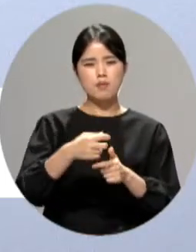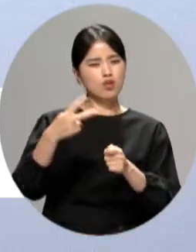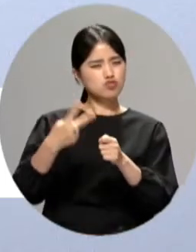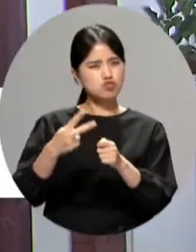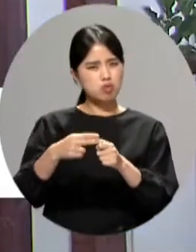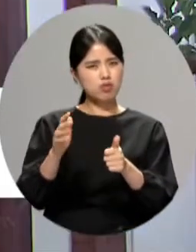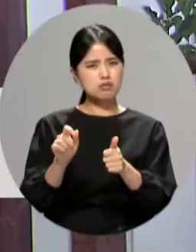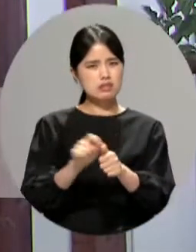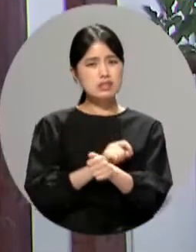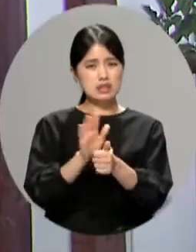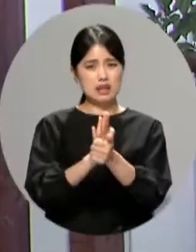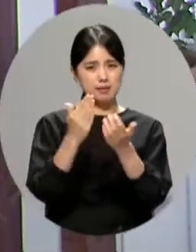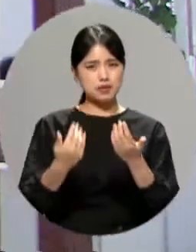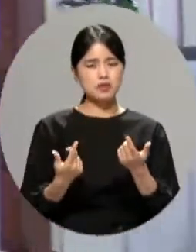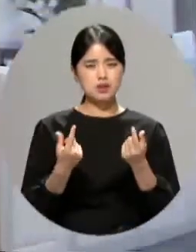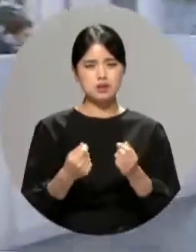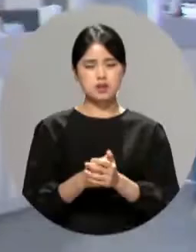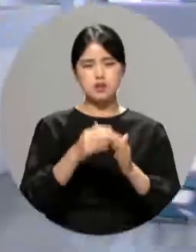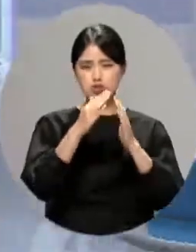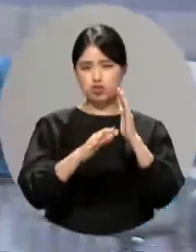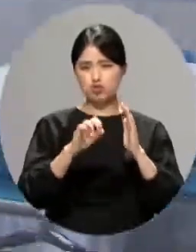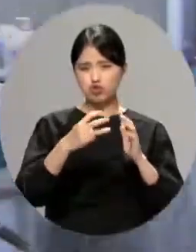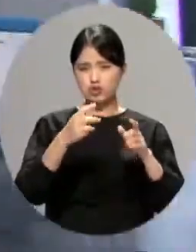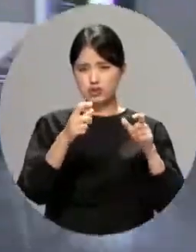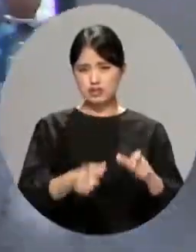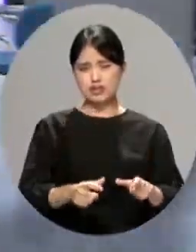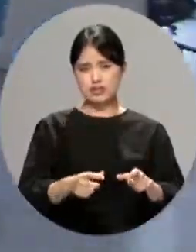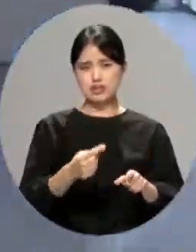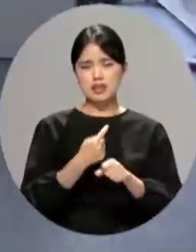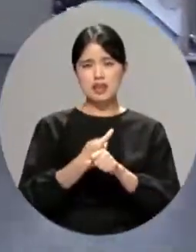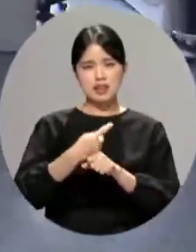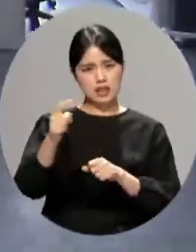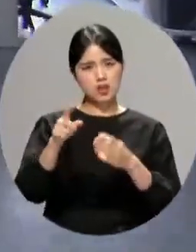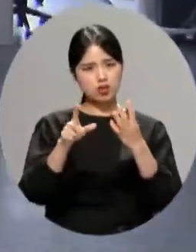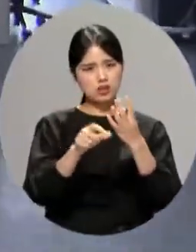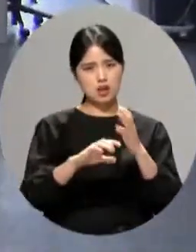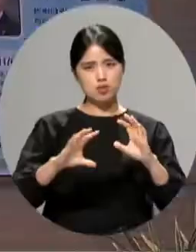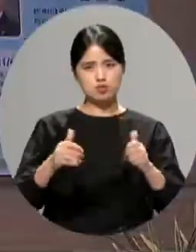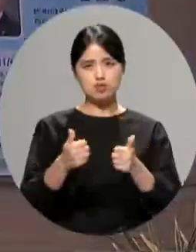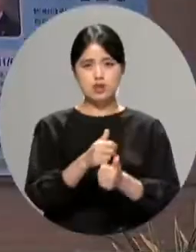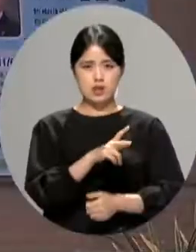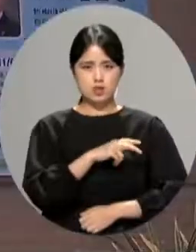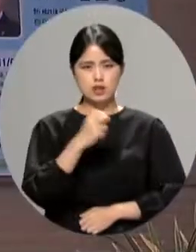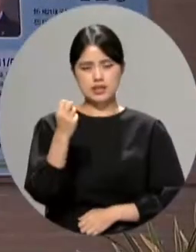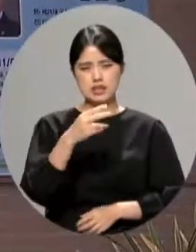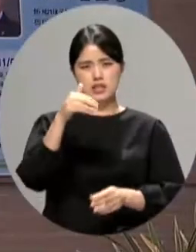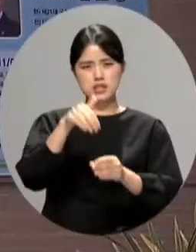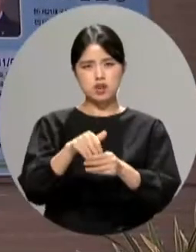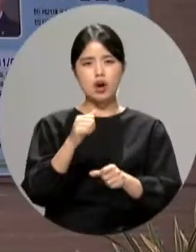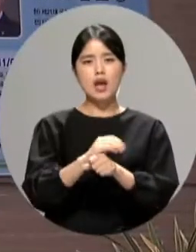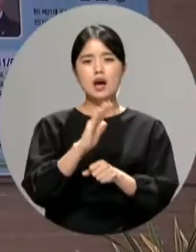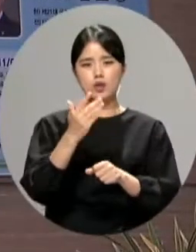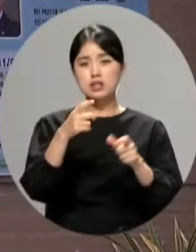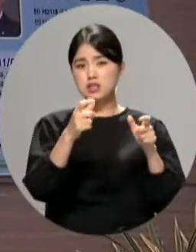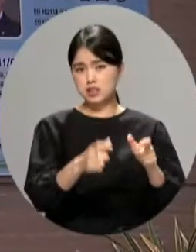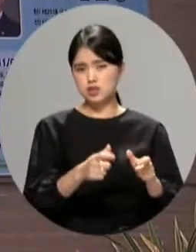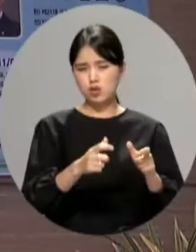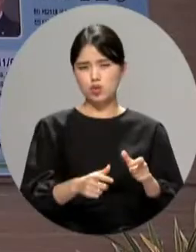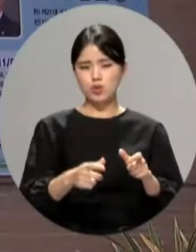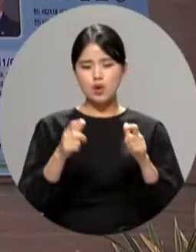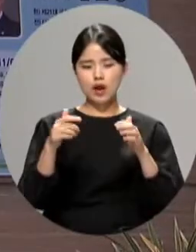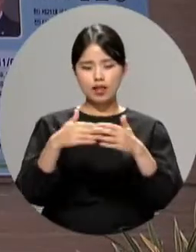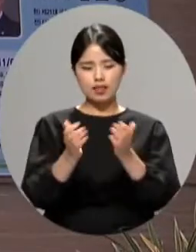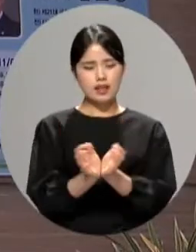아니냐. 전주 을은 당장 내년 4월에 국회의원 재선거를 치러야 하는 지역으로 당내